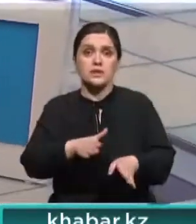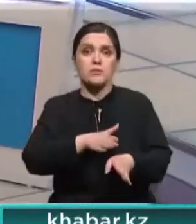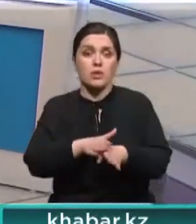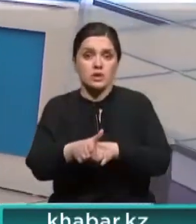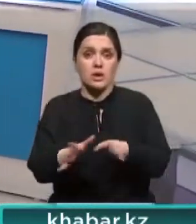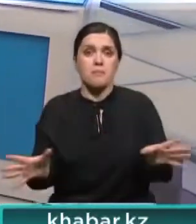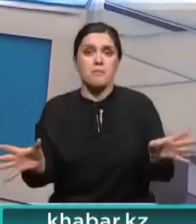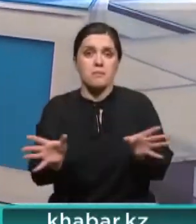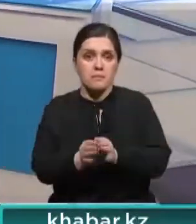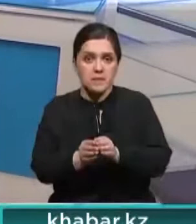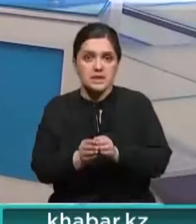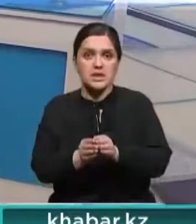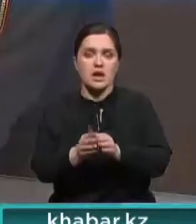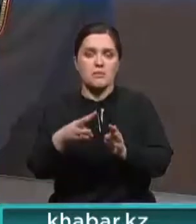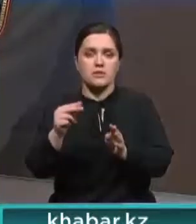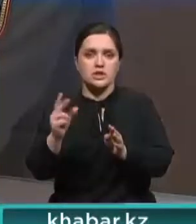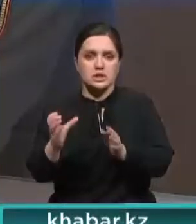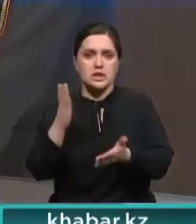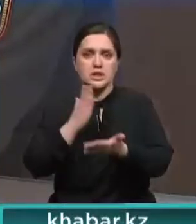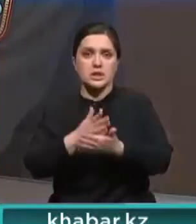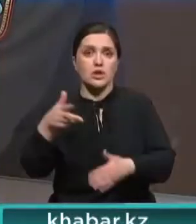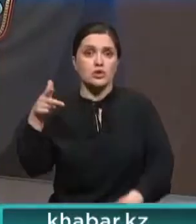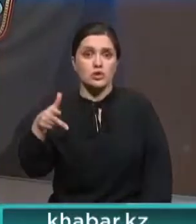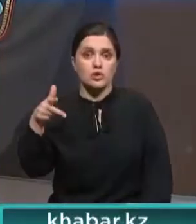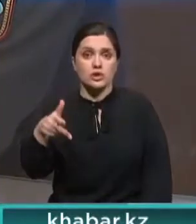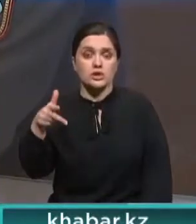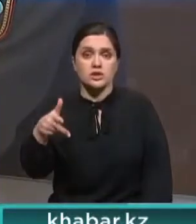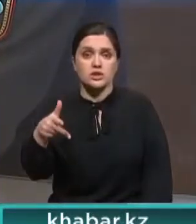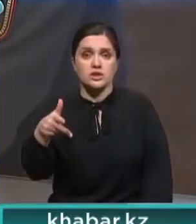органами совместно с нами определены. Это порядка более 3000